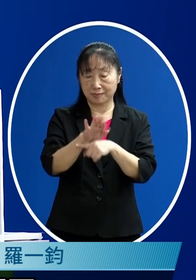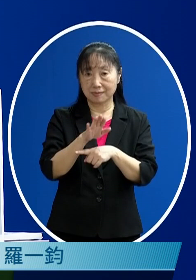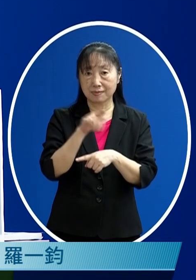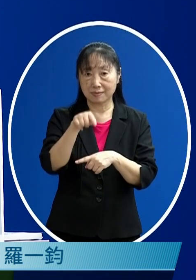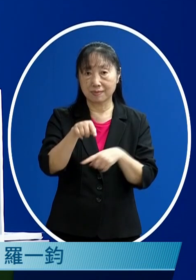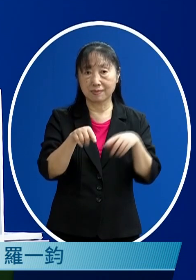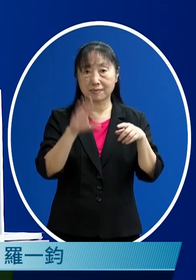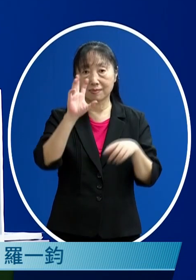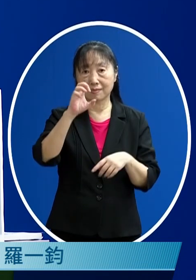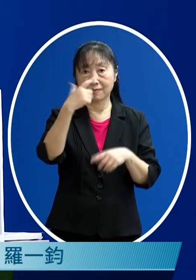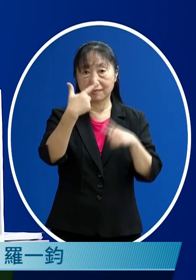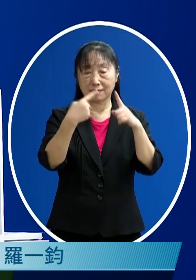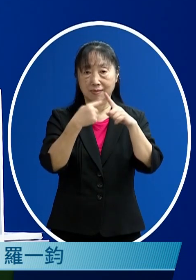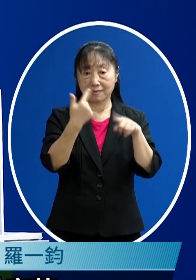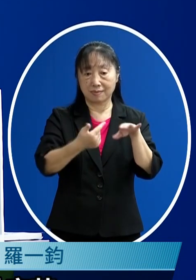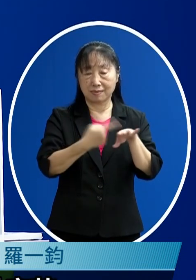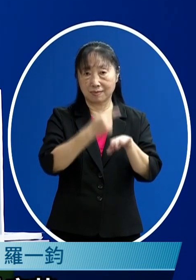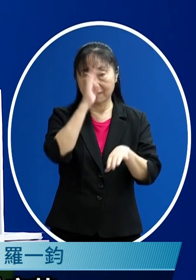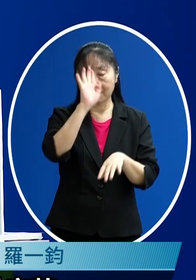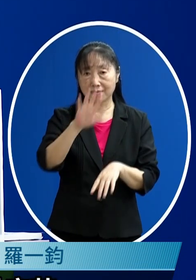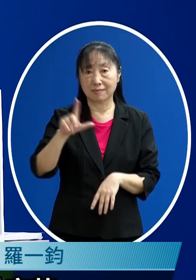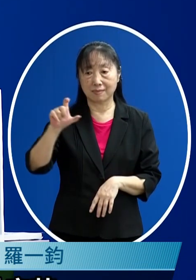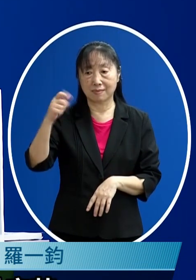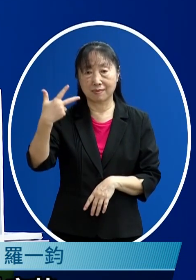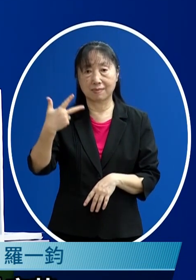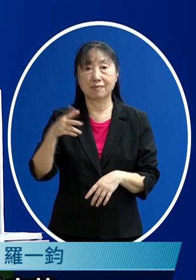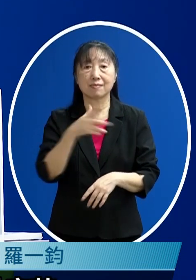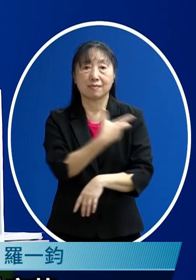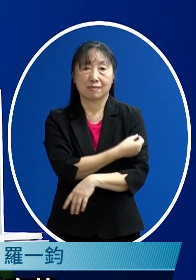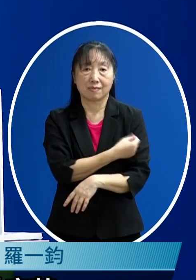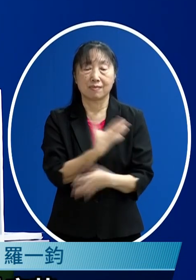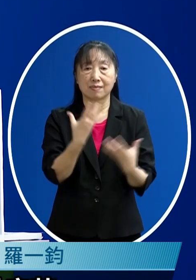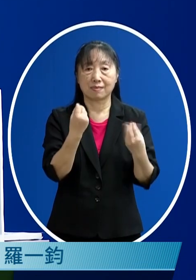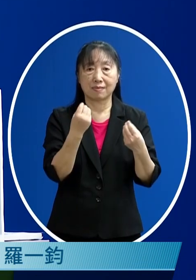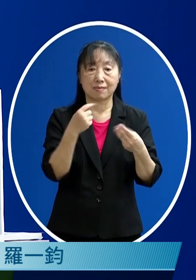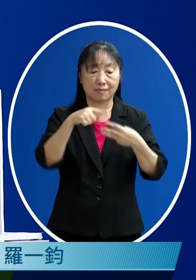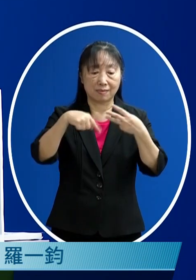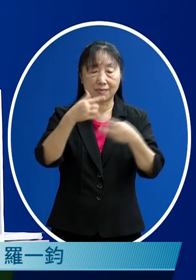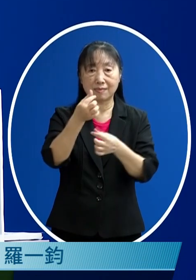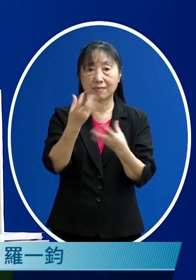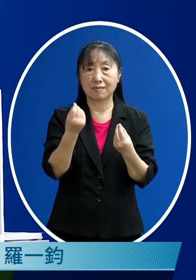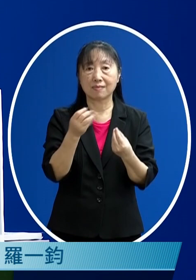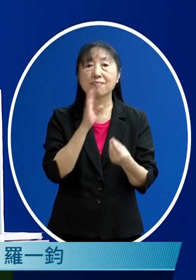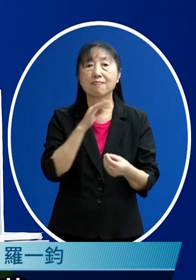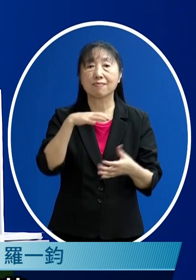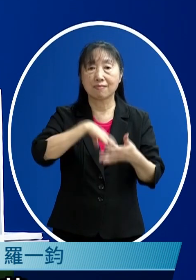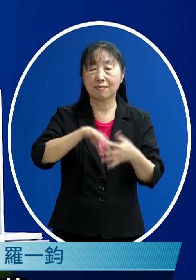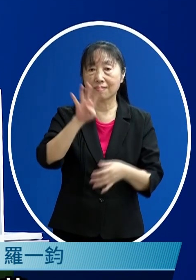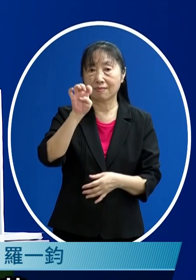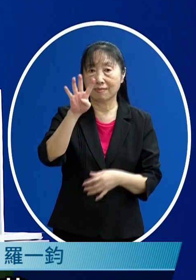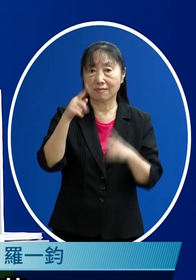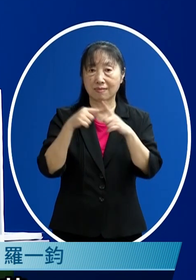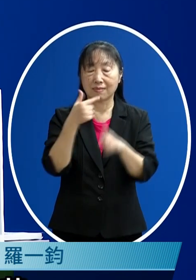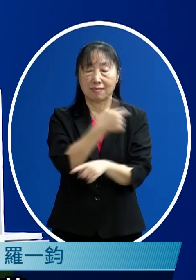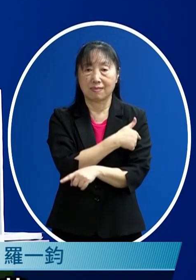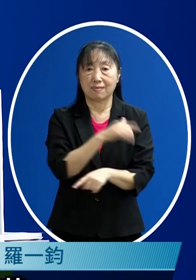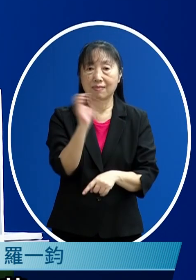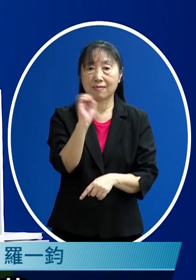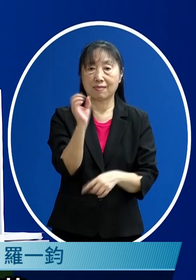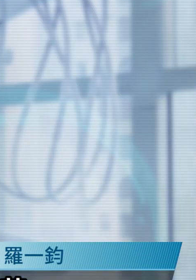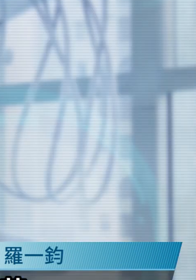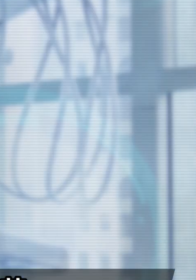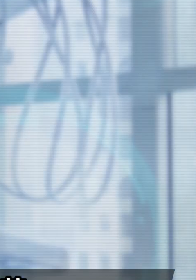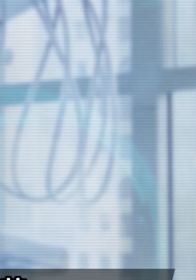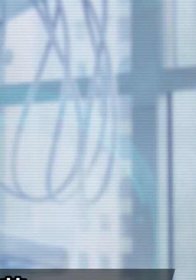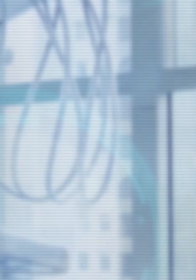面，86位有慢性疾病，那67位是没有接种过3剂疫苗，其中有44位没有打过任何1剂的疫